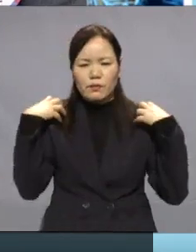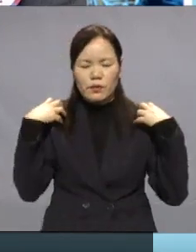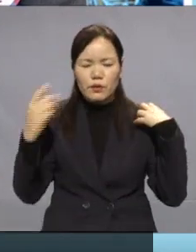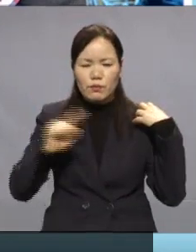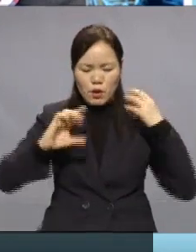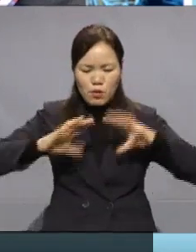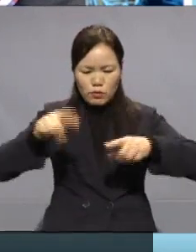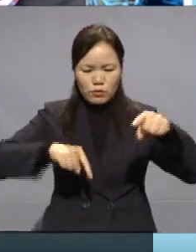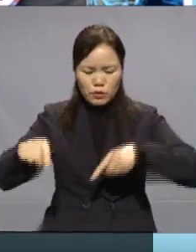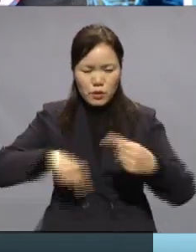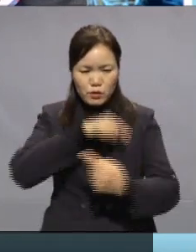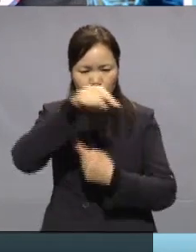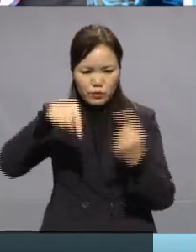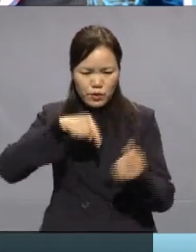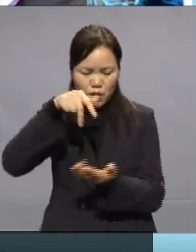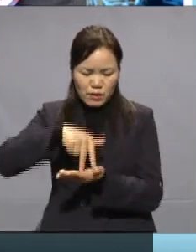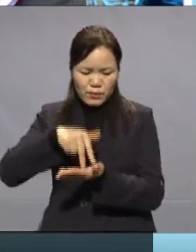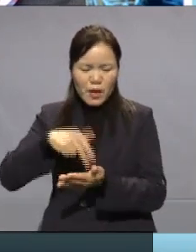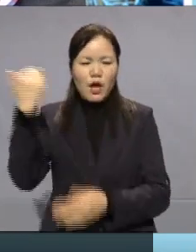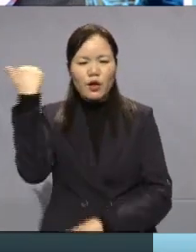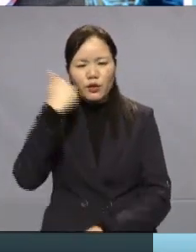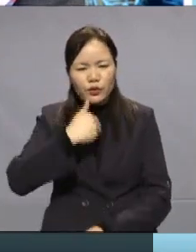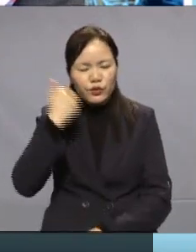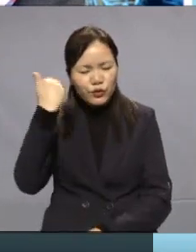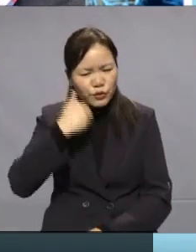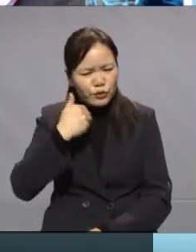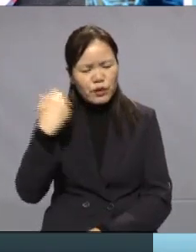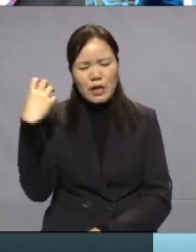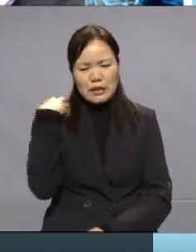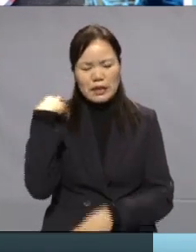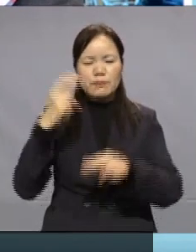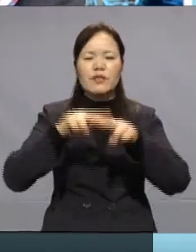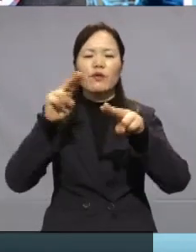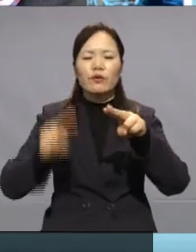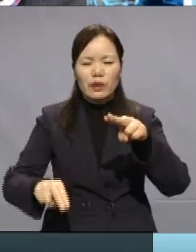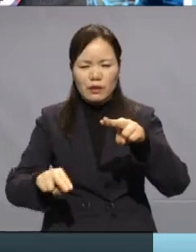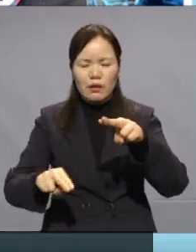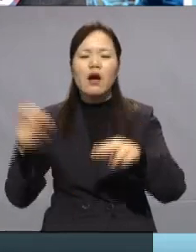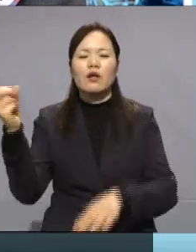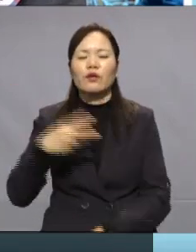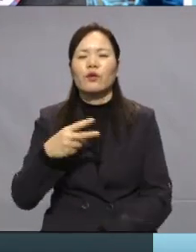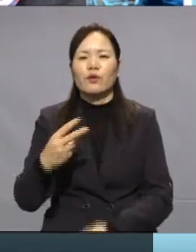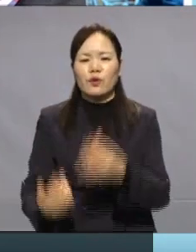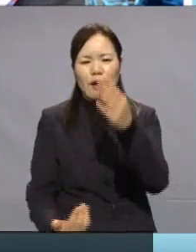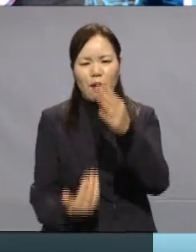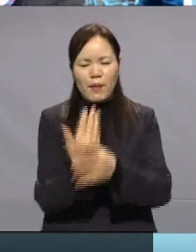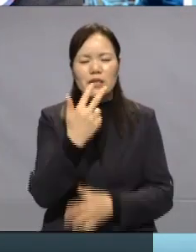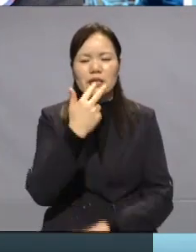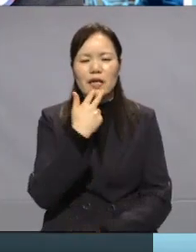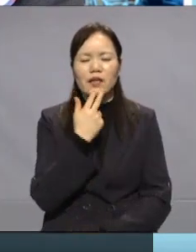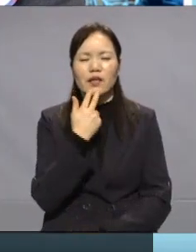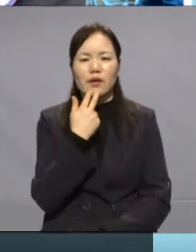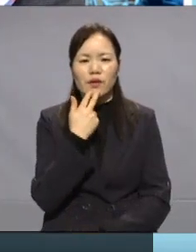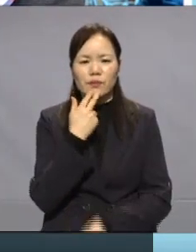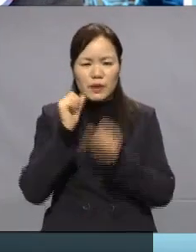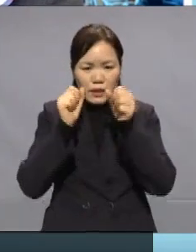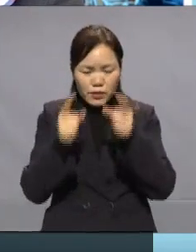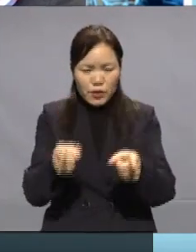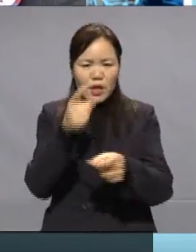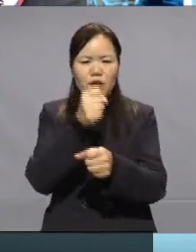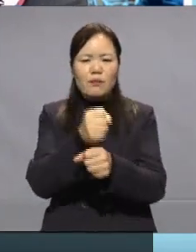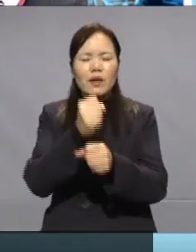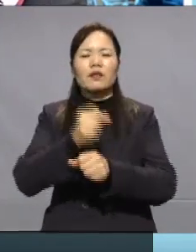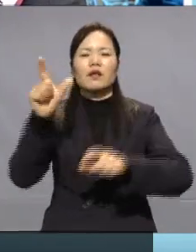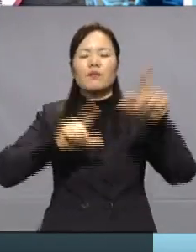국정을 운영하는 입장에서는 누군가는 책임을지고 내려놓는 그리고 그것이 다시는 발생하지 않을 그런 계기로 삼는